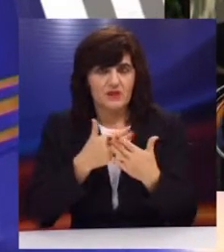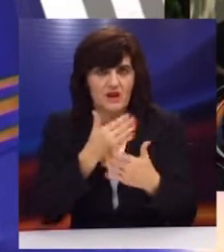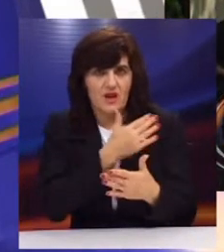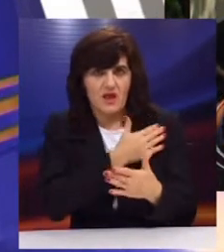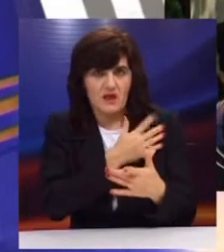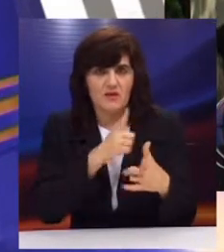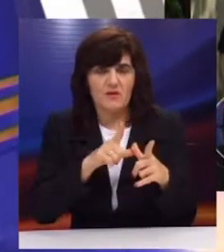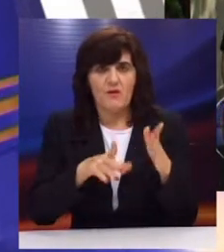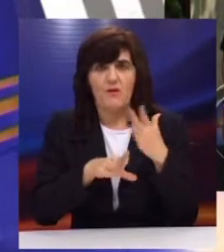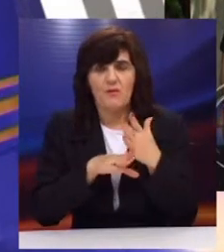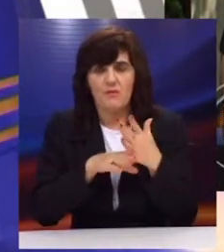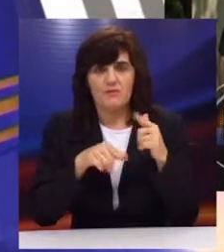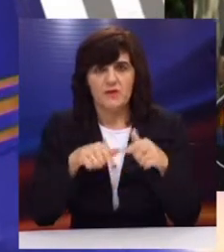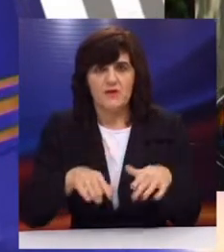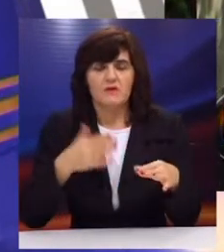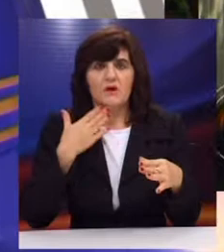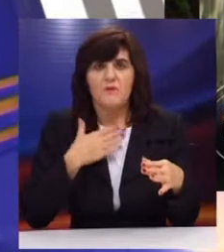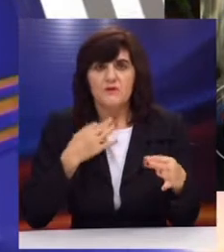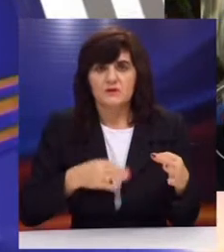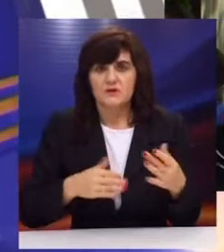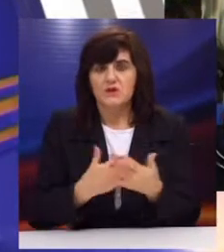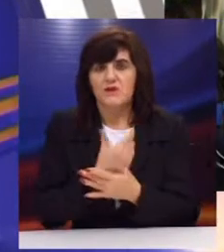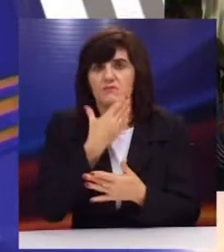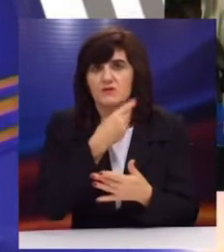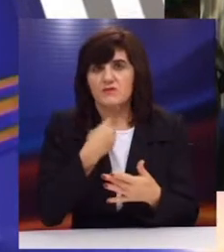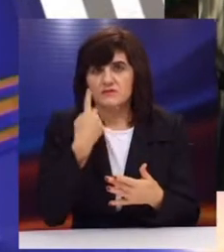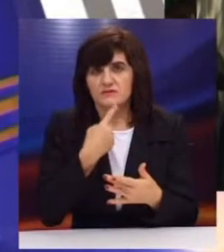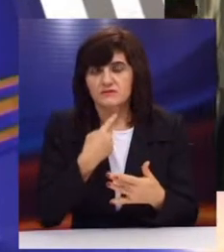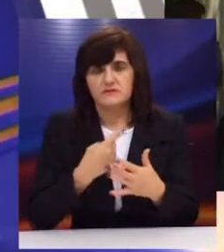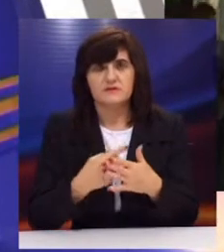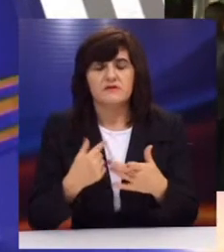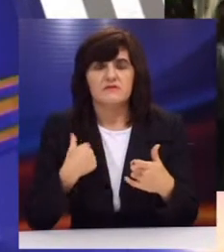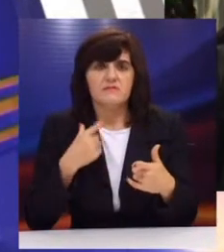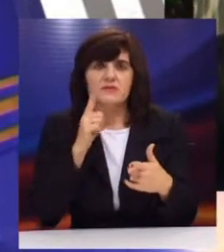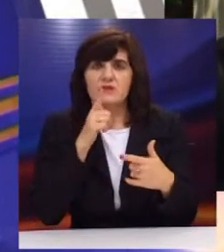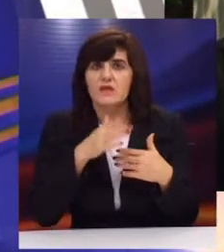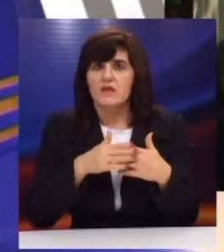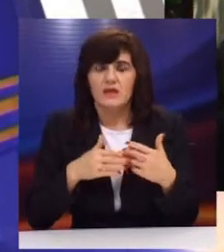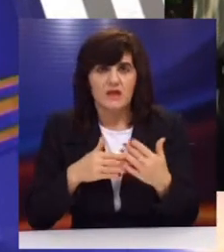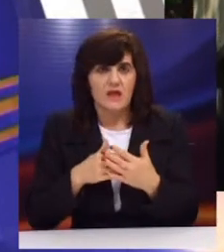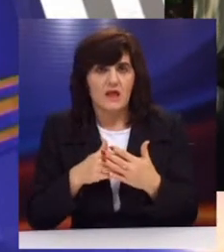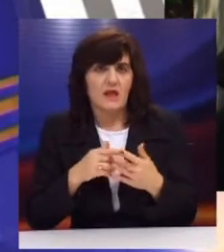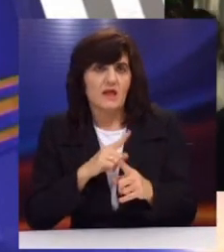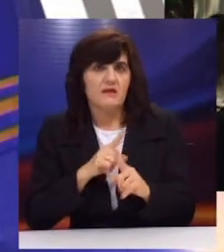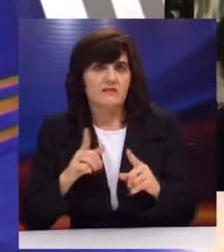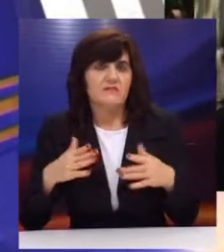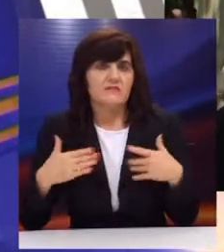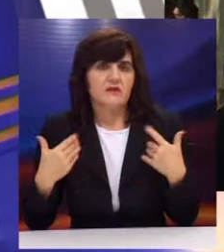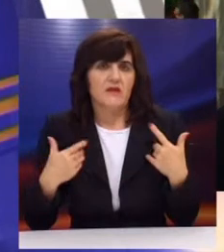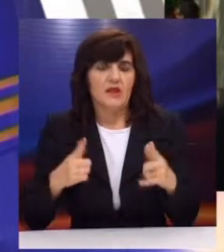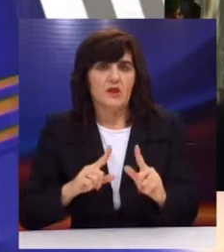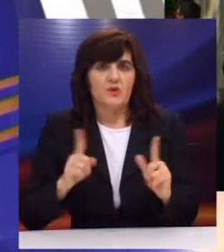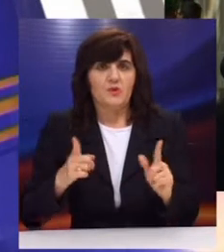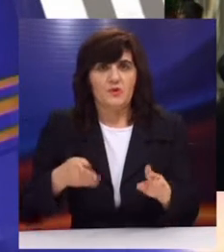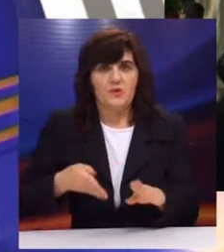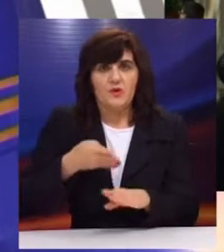tome da muzička škola dobije novi sjaj. Veoma nam je drago, svi drugačije ulazimo i izlazimo iz škole otkad